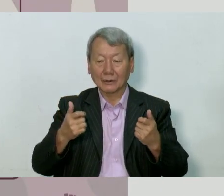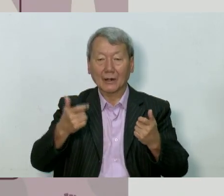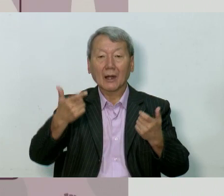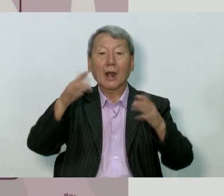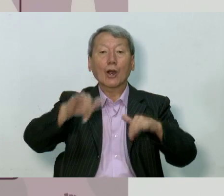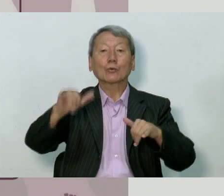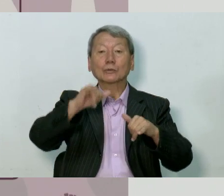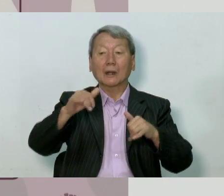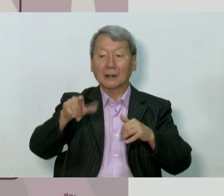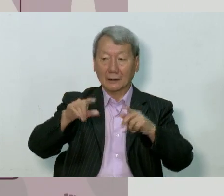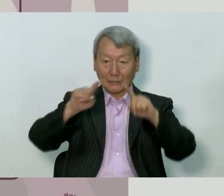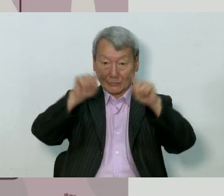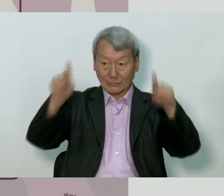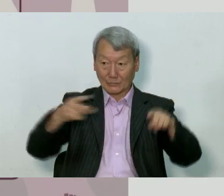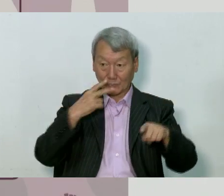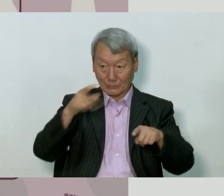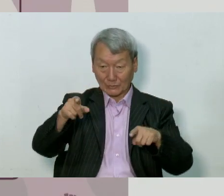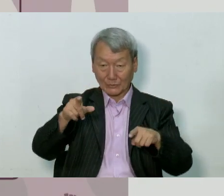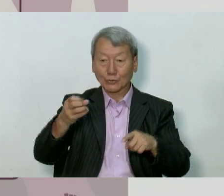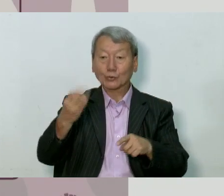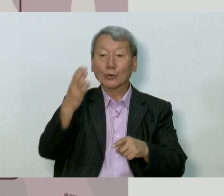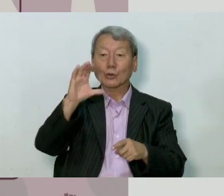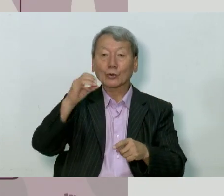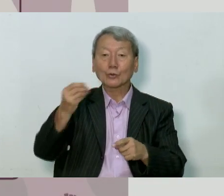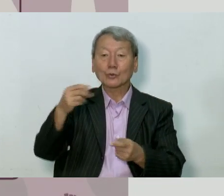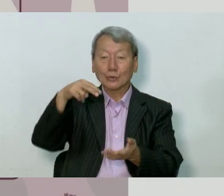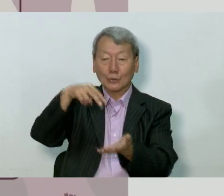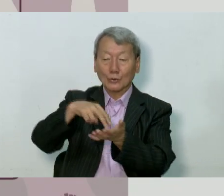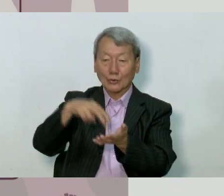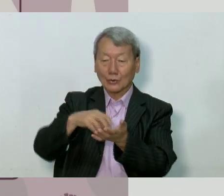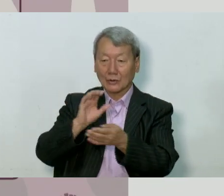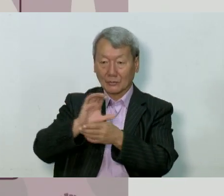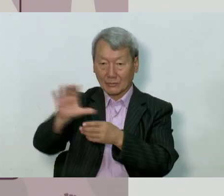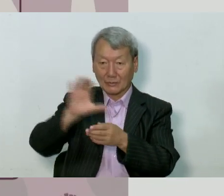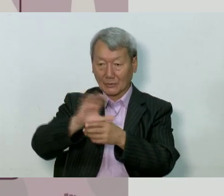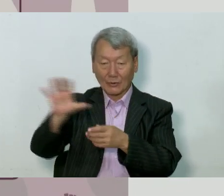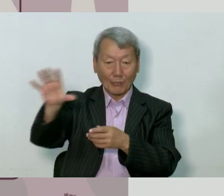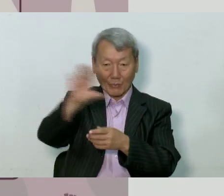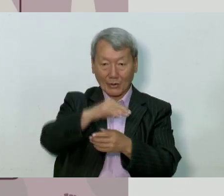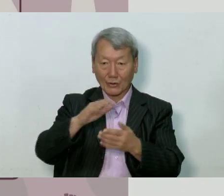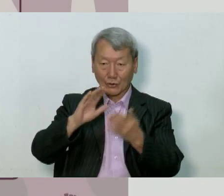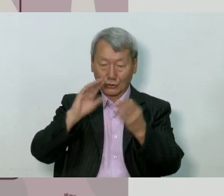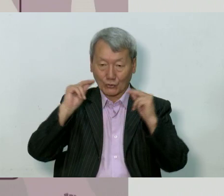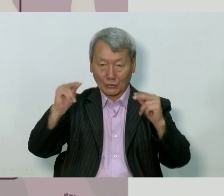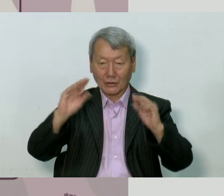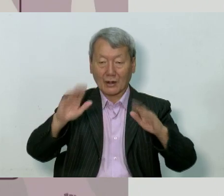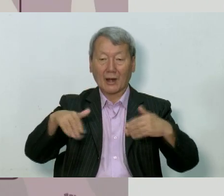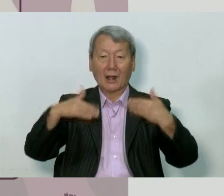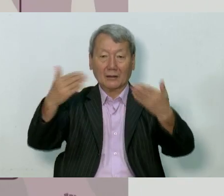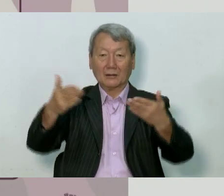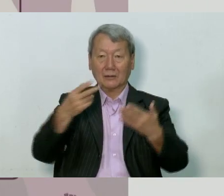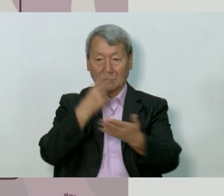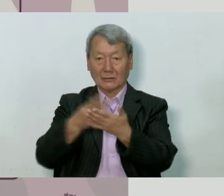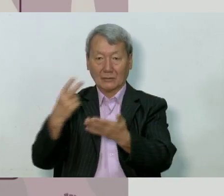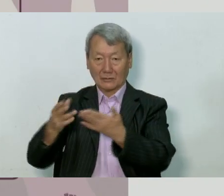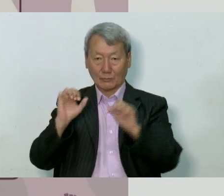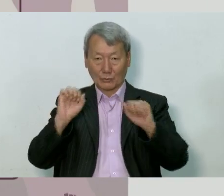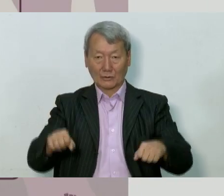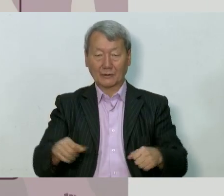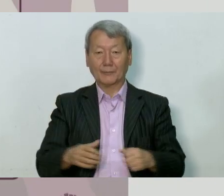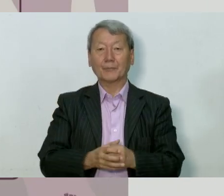кайсы жерге кандай суммада колдонулган, биз муну баарын жарыя кылып ачык айкын көрсөтүп